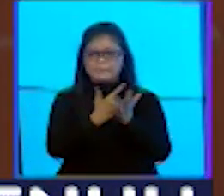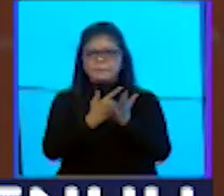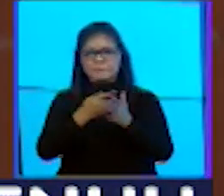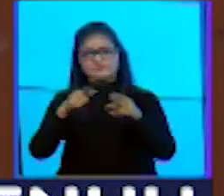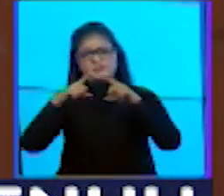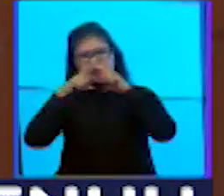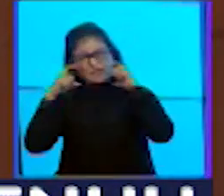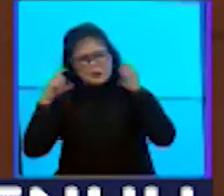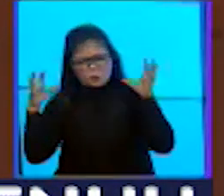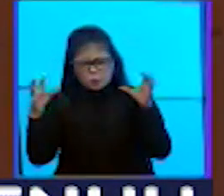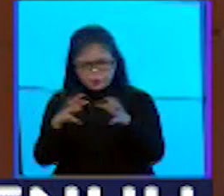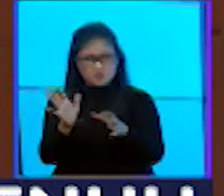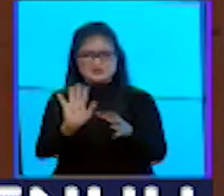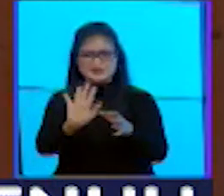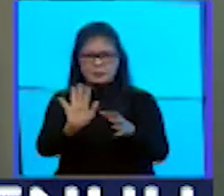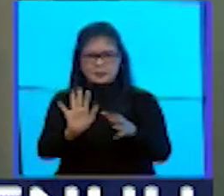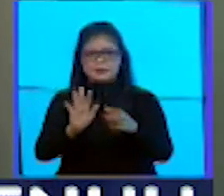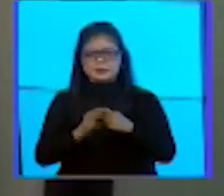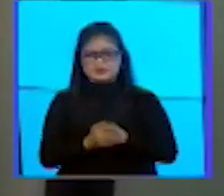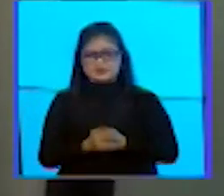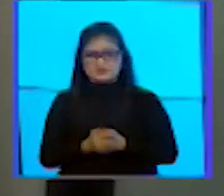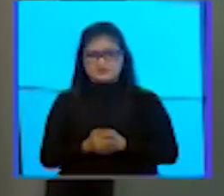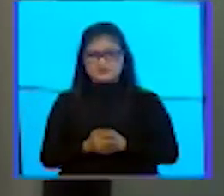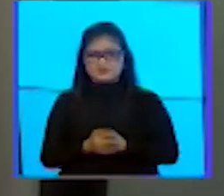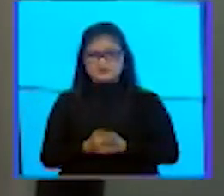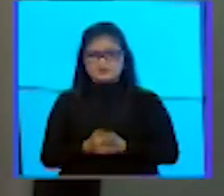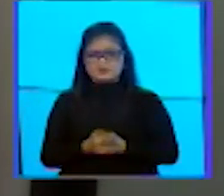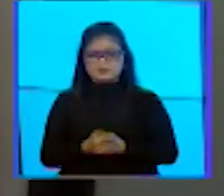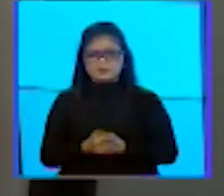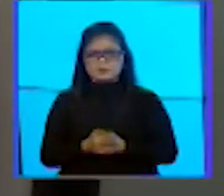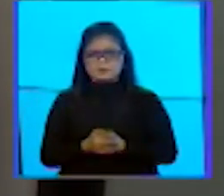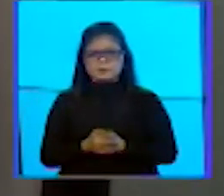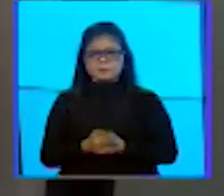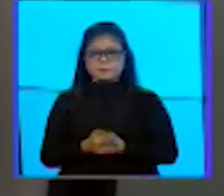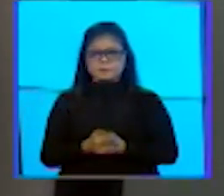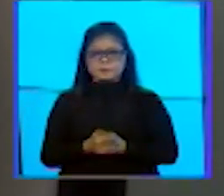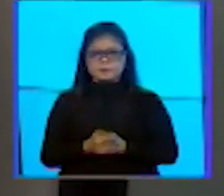kerumunan untuk memutus rantai penyebaran virus corona. Dari Tegal, Jawa Tengah, Yunibar melaporkan.